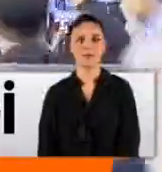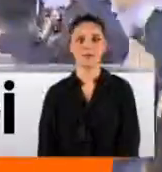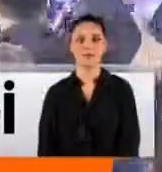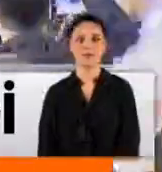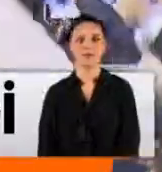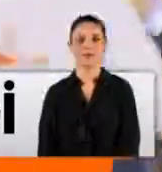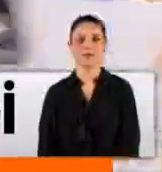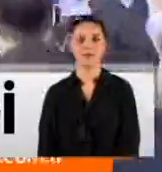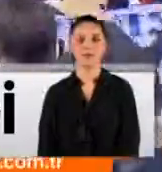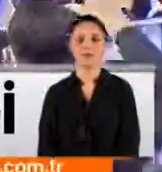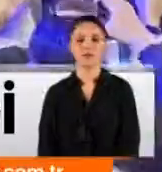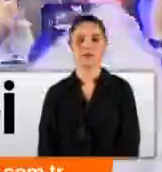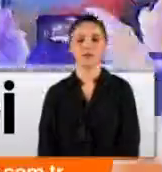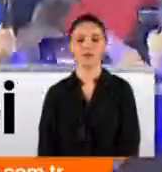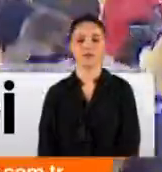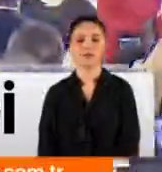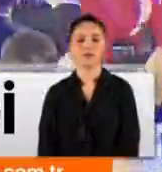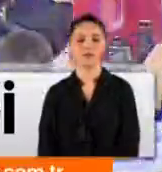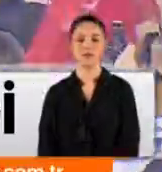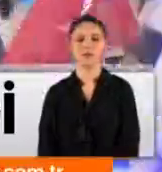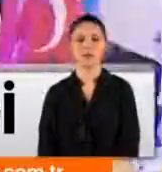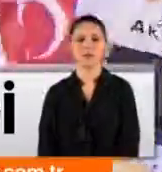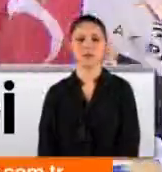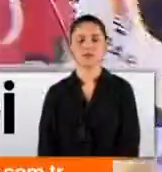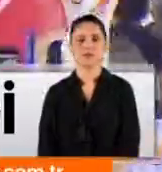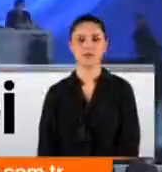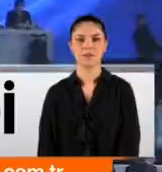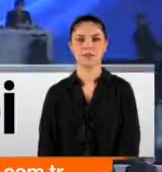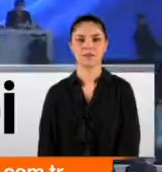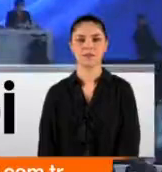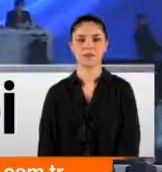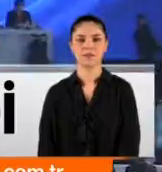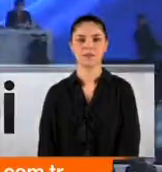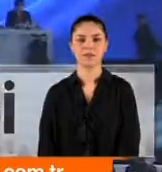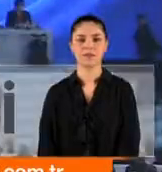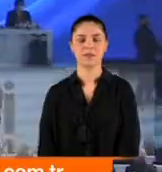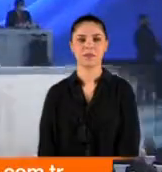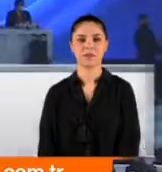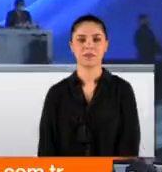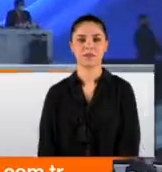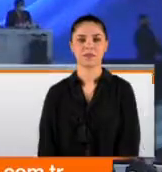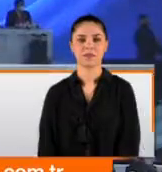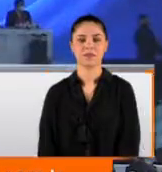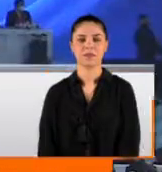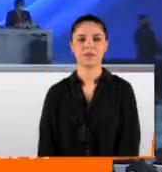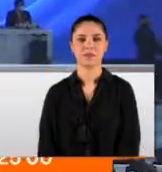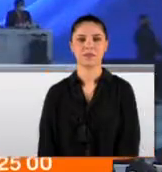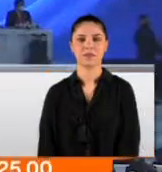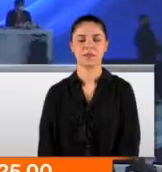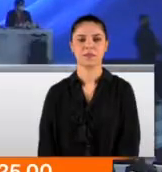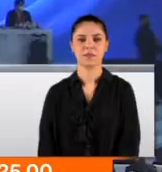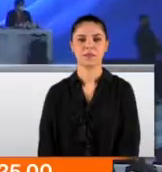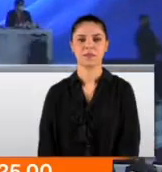Parti'nin 7. büyük olağan kongresinde teşkilatlara seslenecek. Çilesini çektiği sokaklarına,